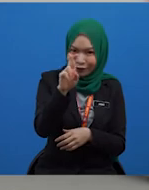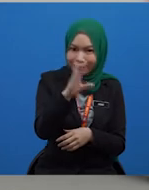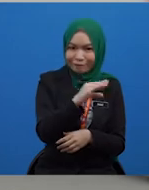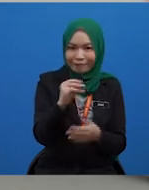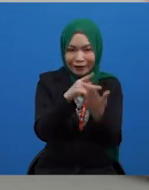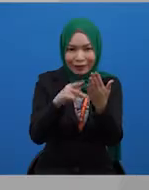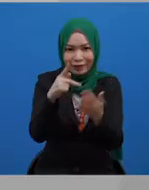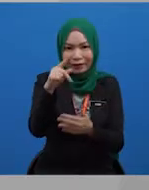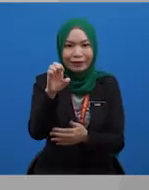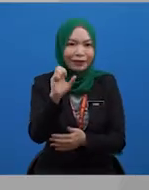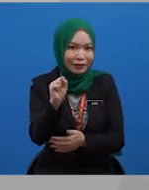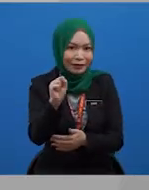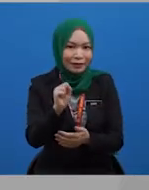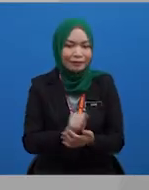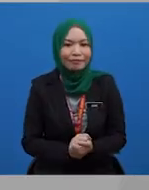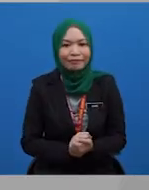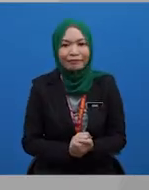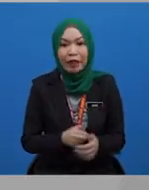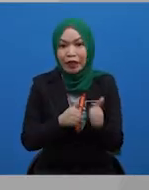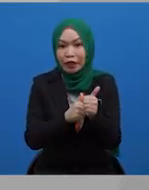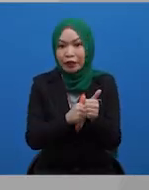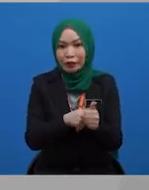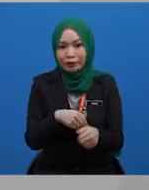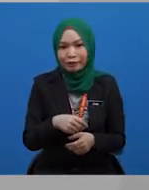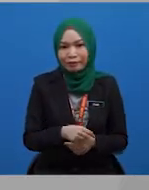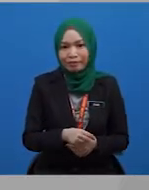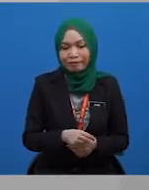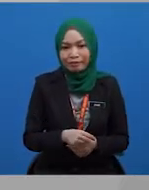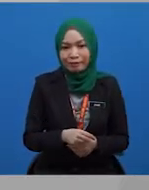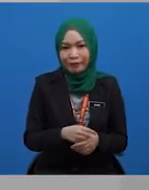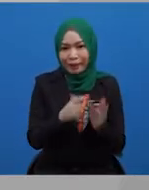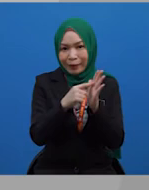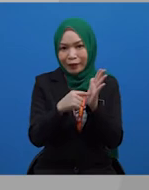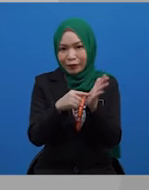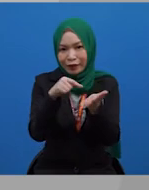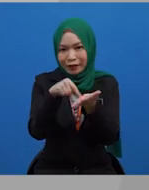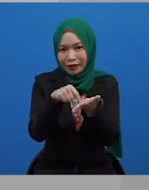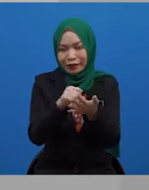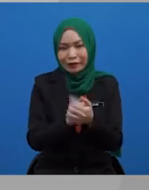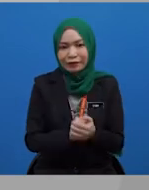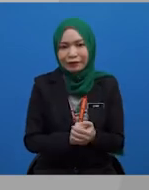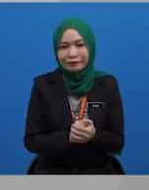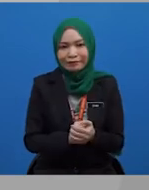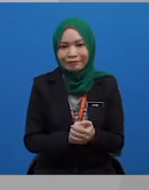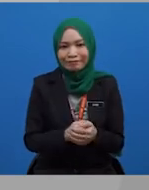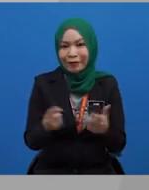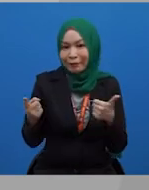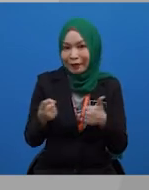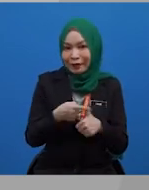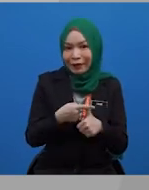kalian semua. Sebagai panduan, pelajar dikehendaki menguasai soalan dari sudut-sudut berikut.